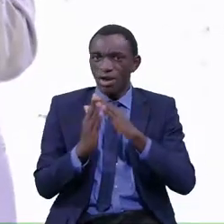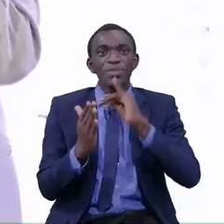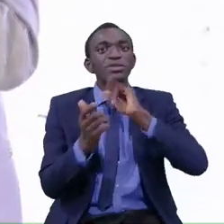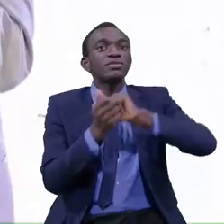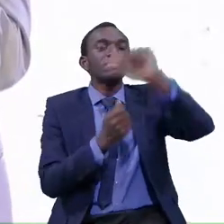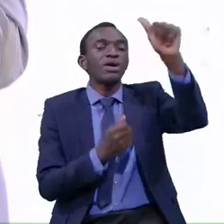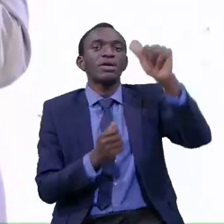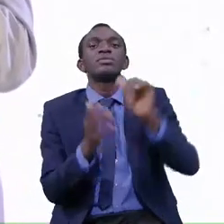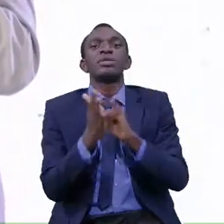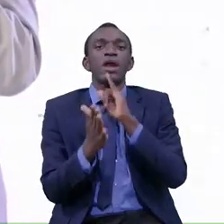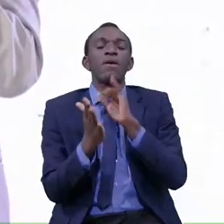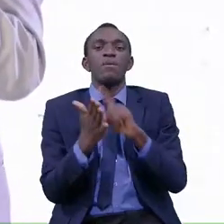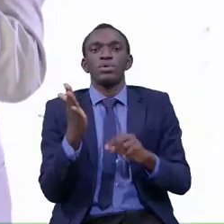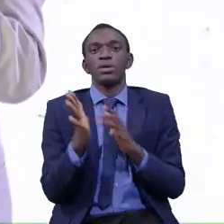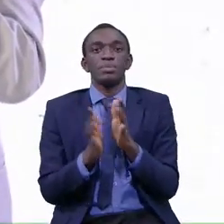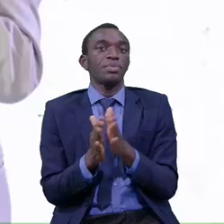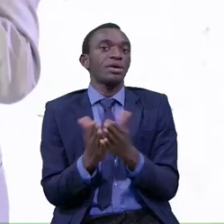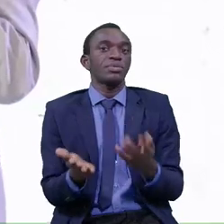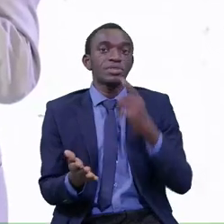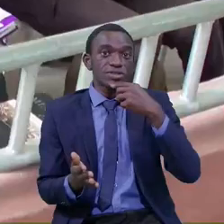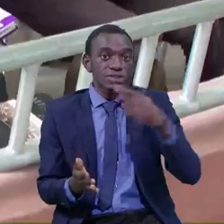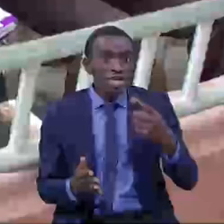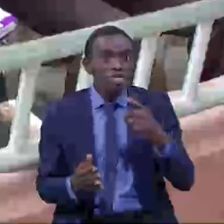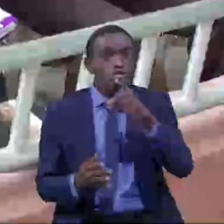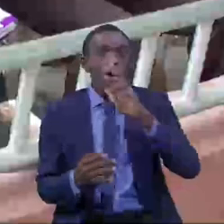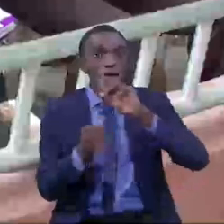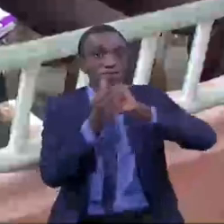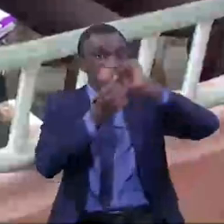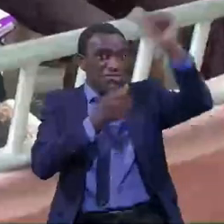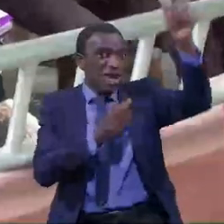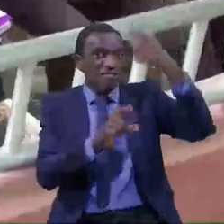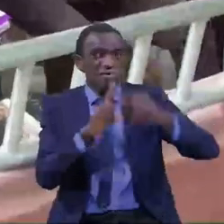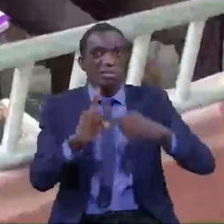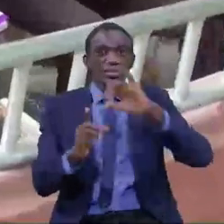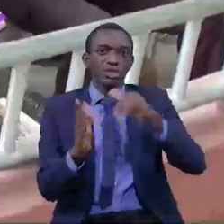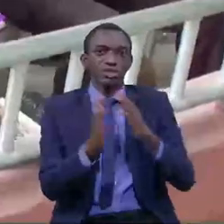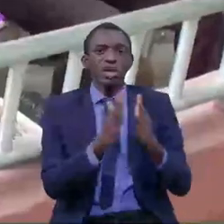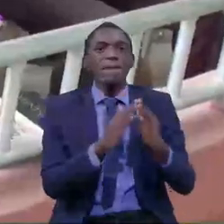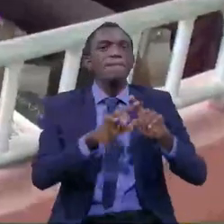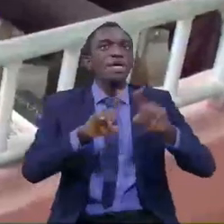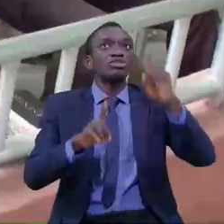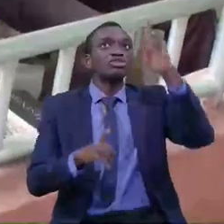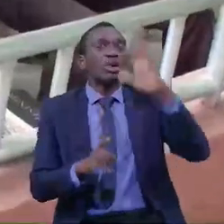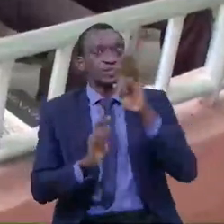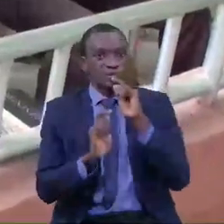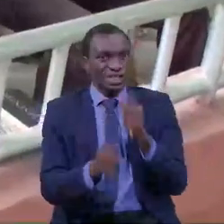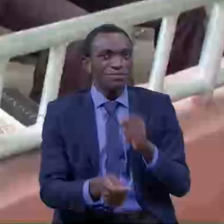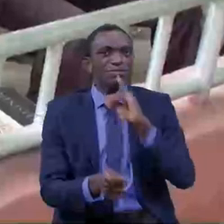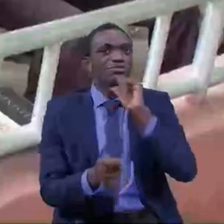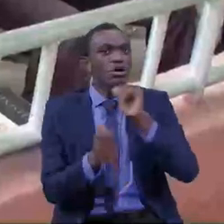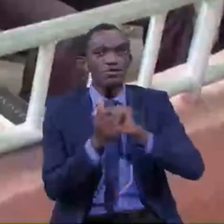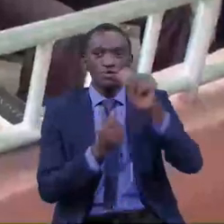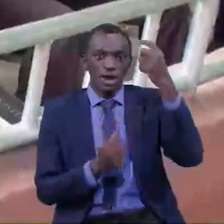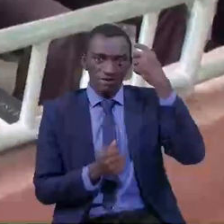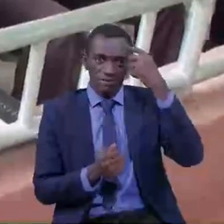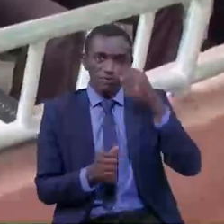Jérusalem, mais le don n'est pas loin de toi. Le don est pour